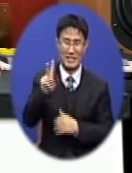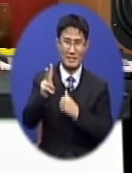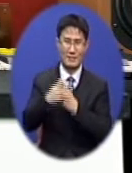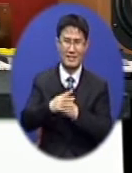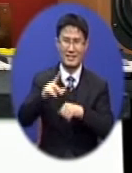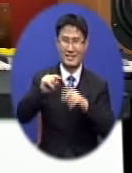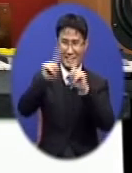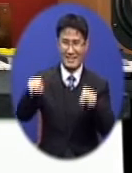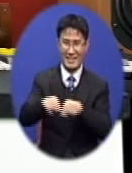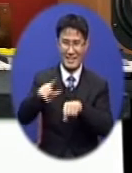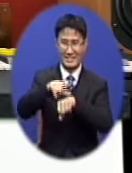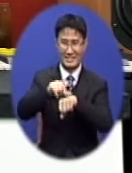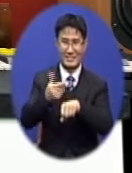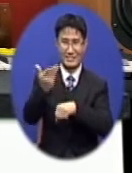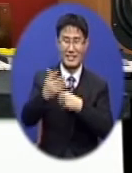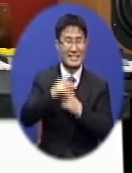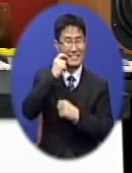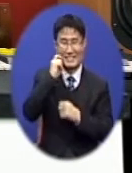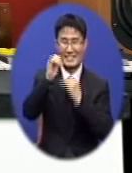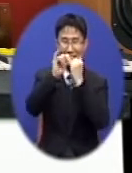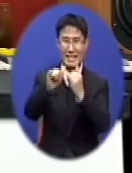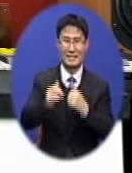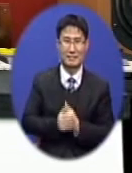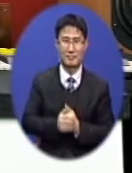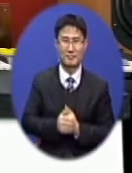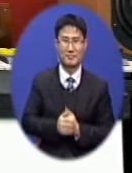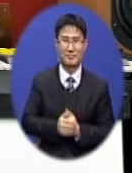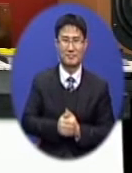탁상시계를 받으실 인기상을 발표합니다. 인기상! 오!